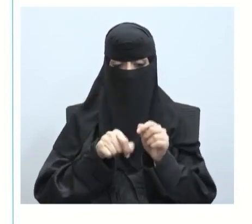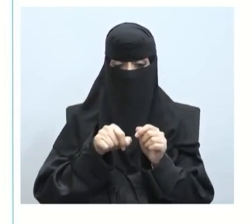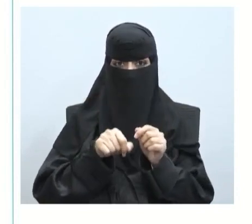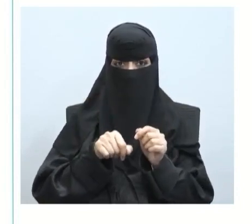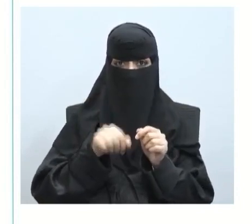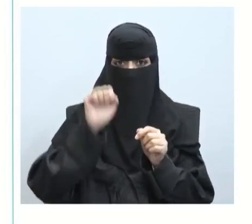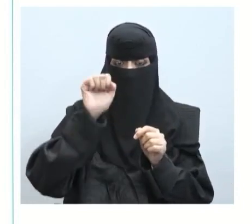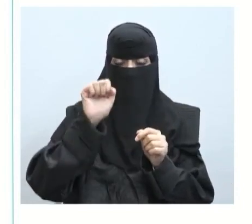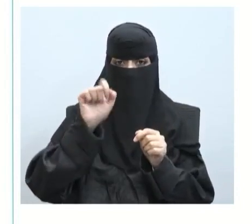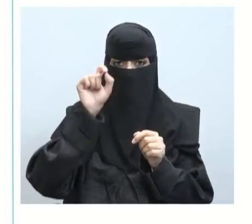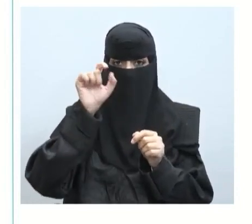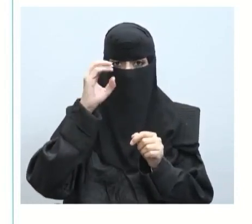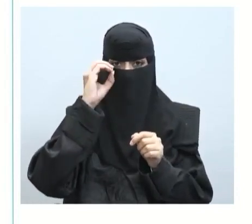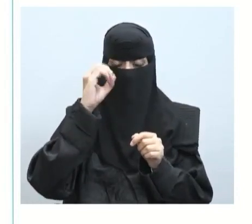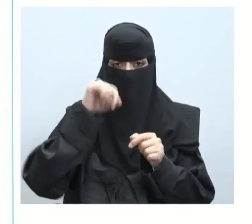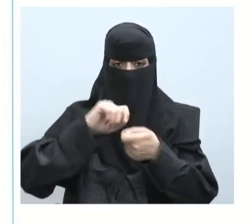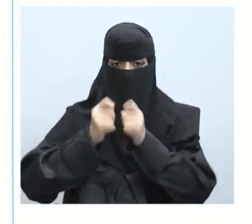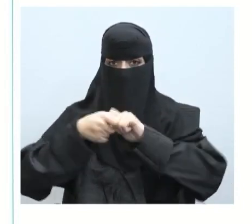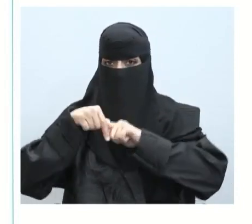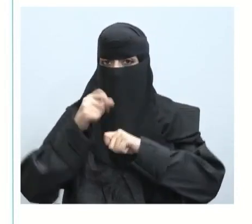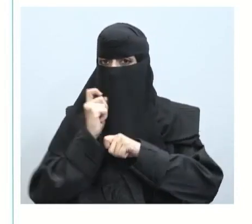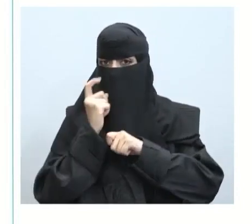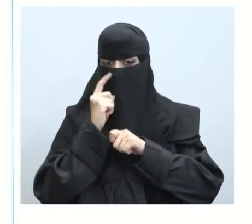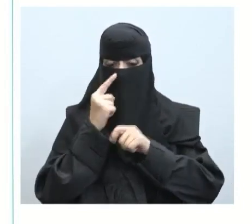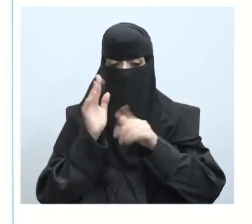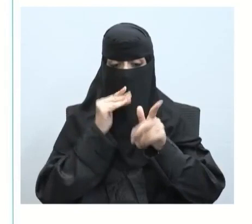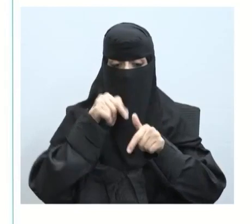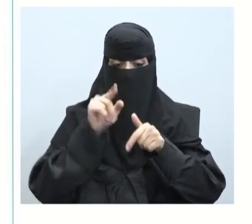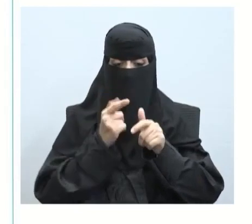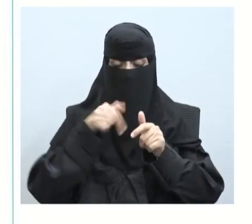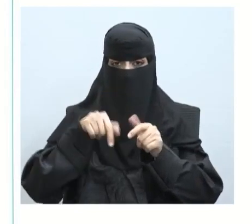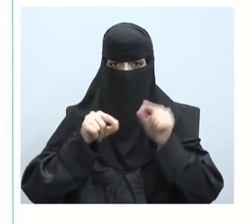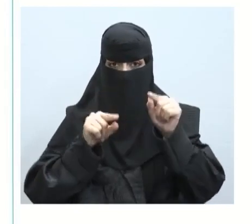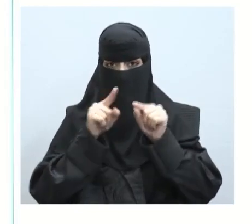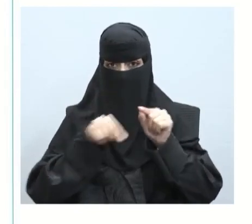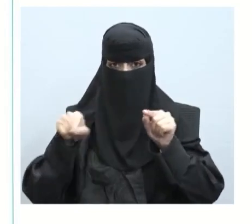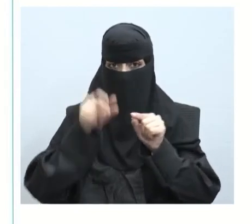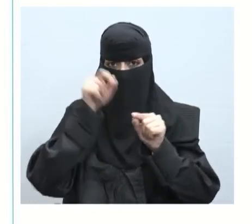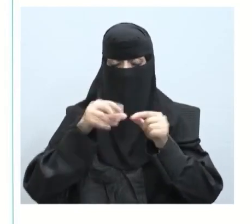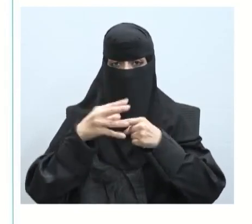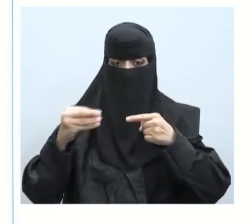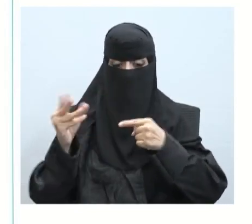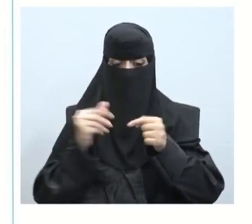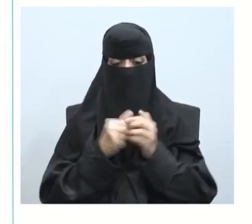وقمنا بتغيير اللون إلى الأصفر. أيضا وصلنا الطرف الأول من المقاومة بالعمود السالب.